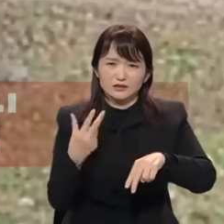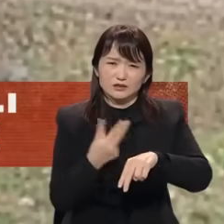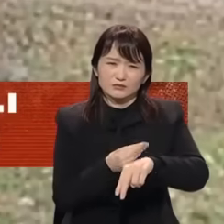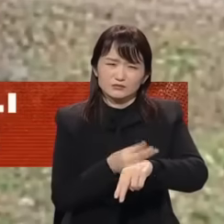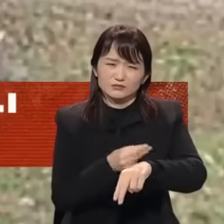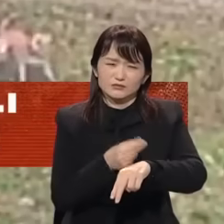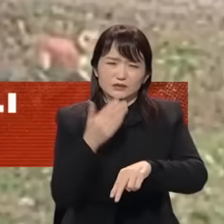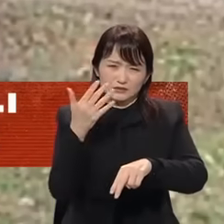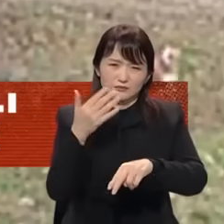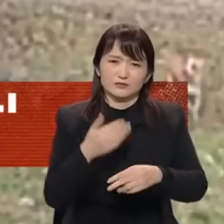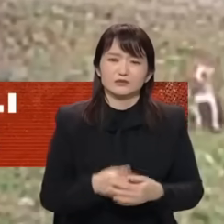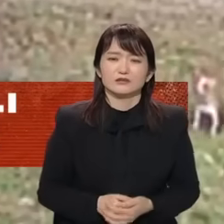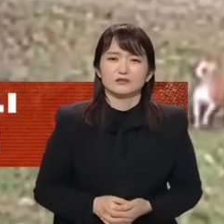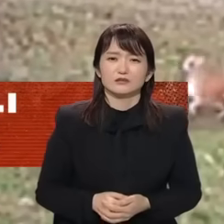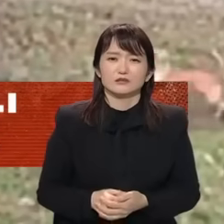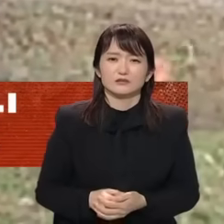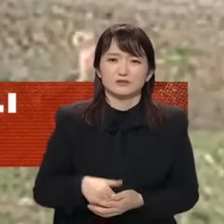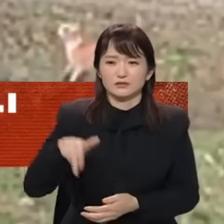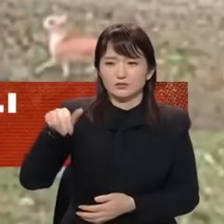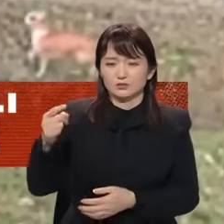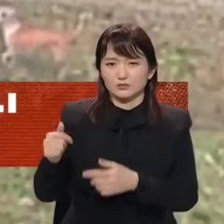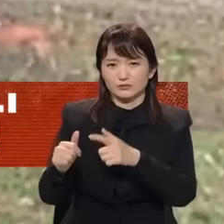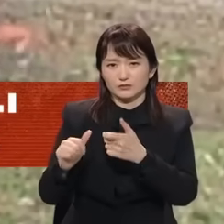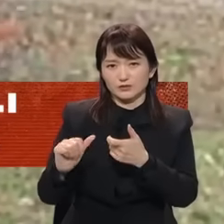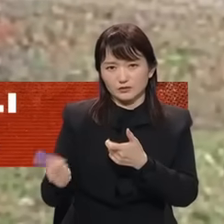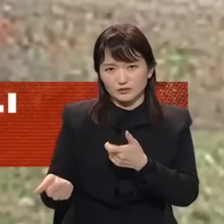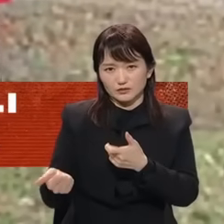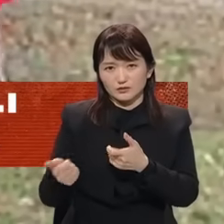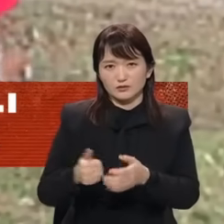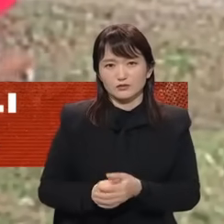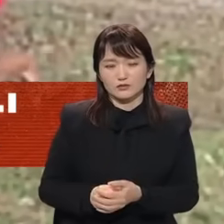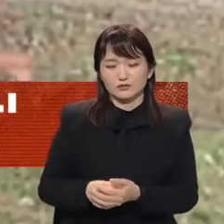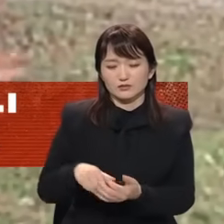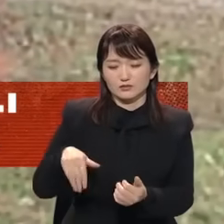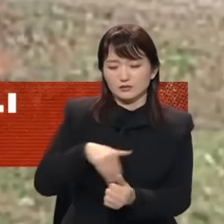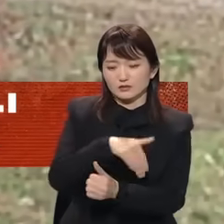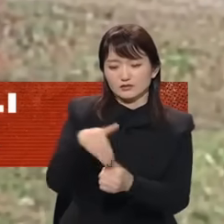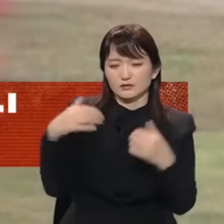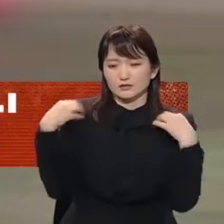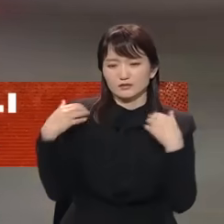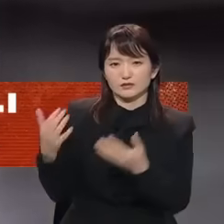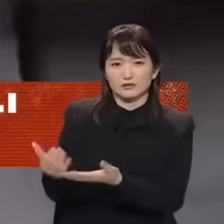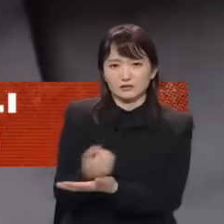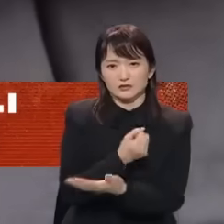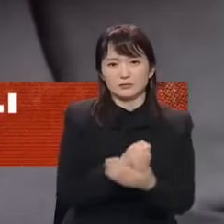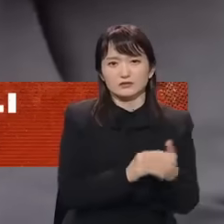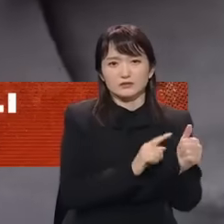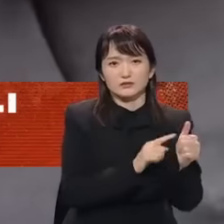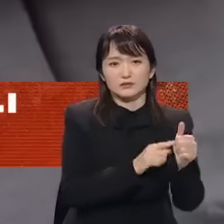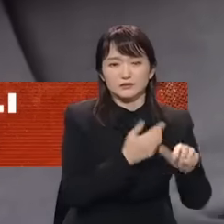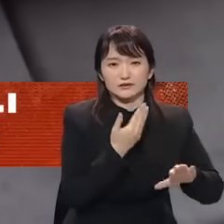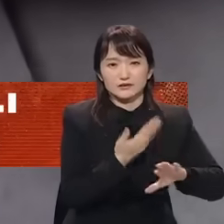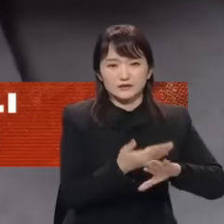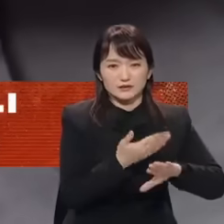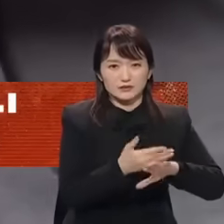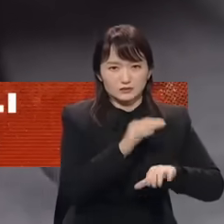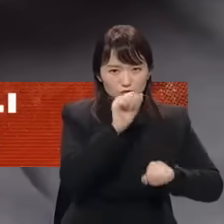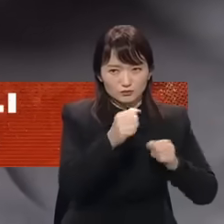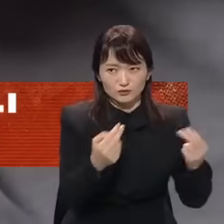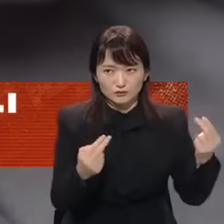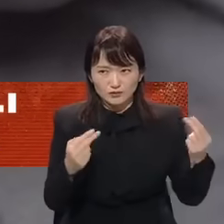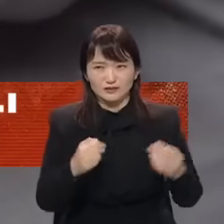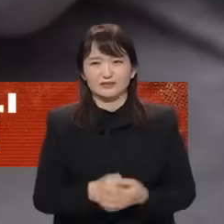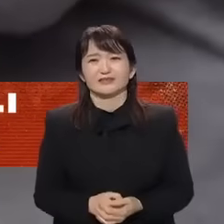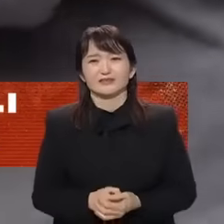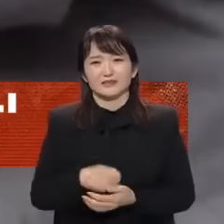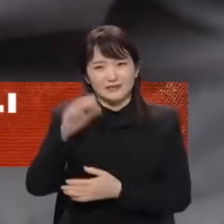맞아야 했습니다. 코요테는 결국 사살돼서 보건환경청이 걷어갔고요. 남성은 또 다른 야생동물에 대비해 강아지에게